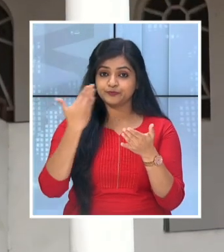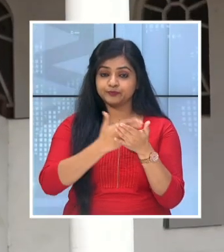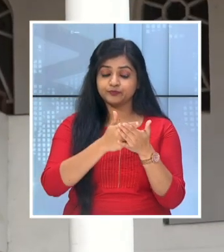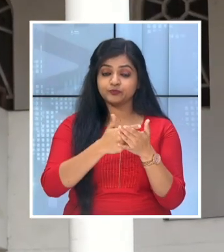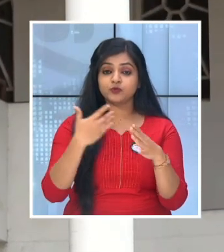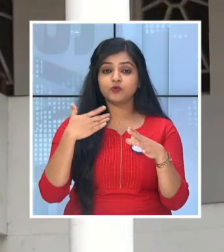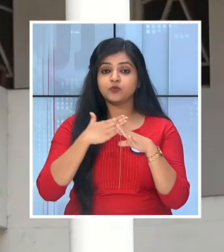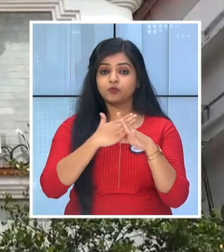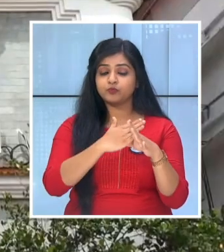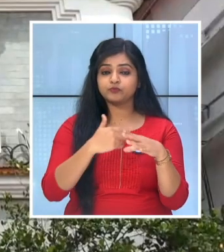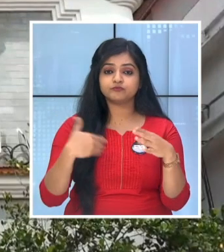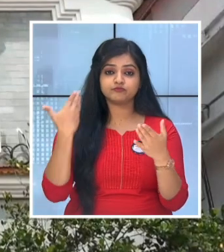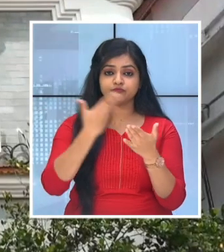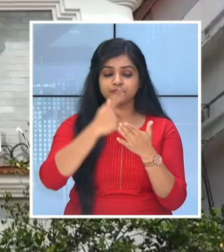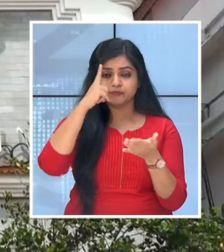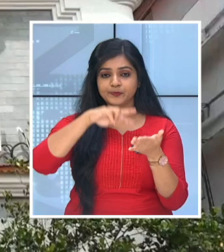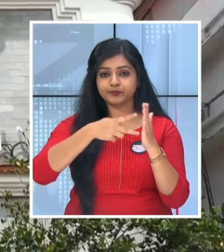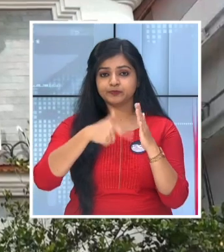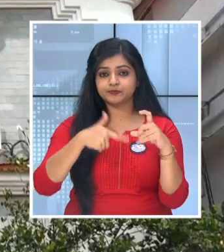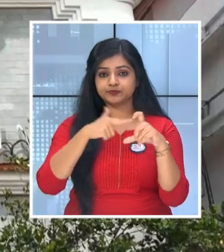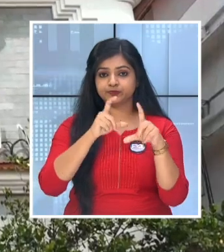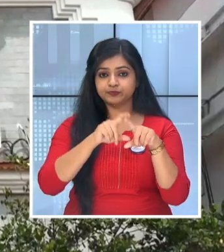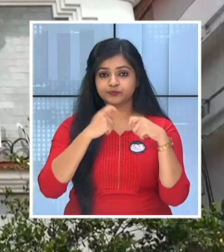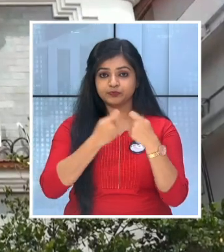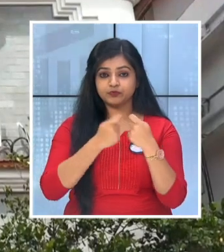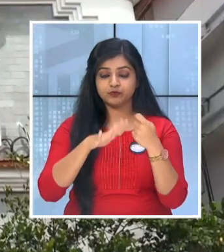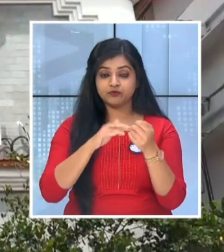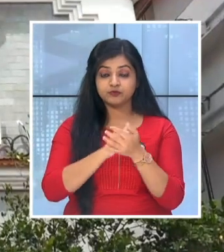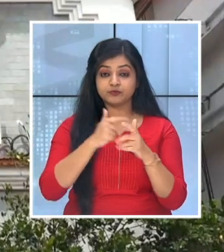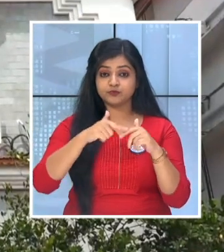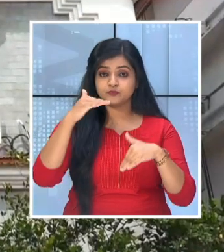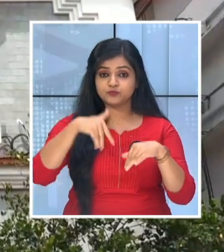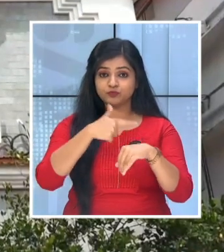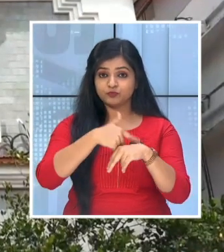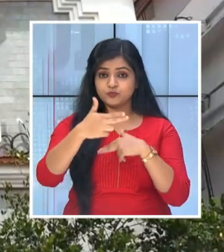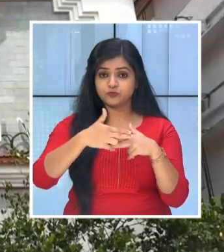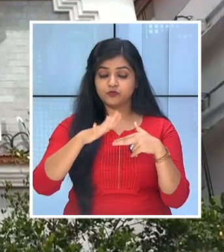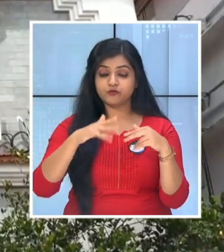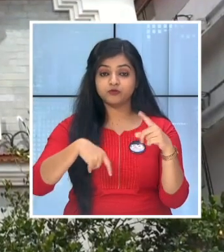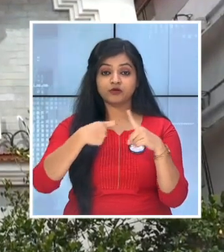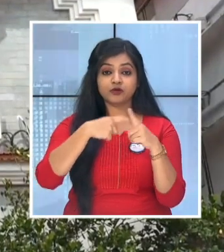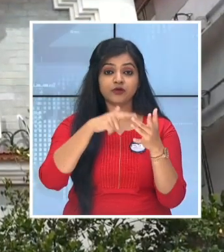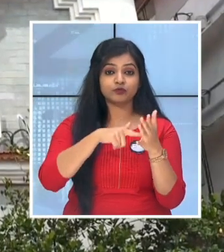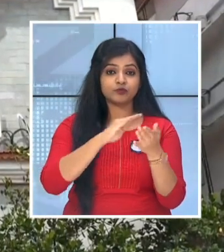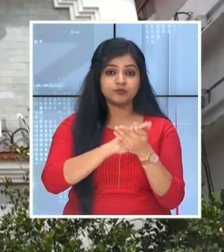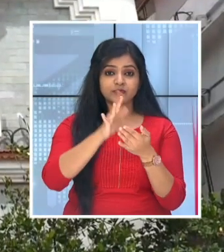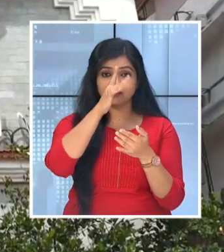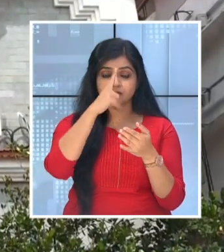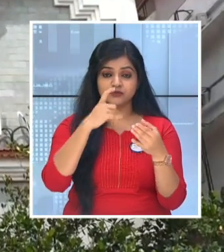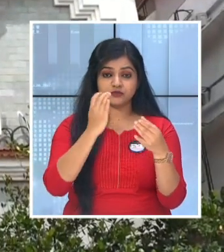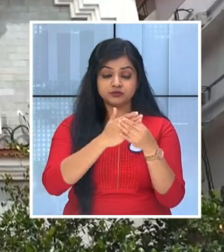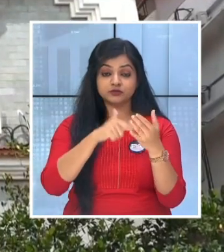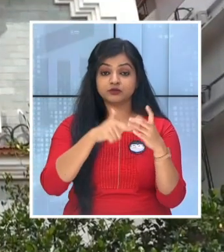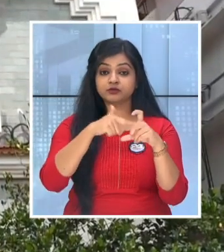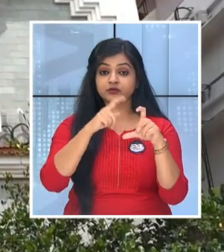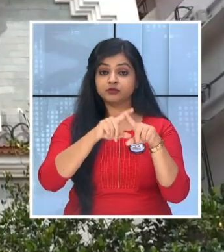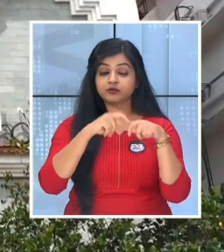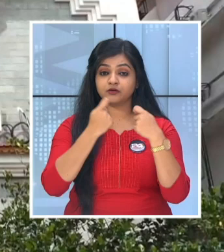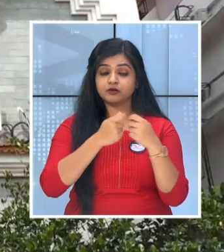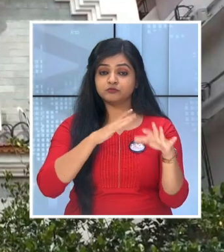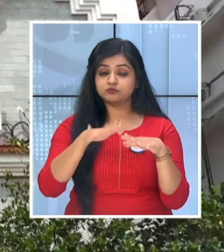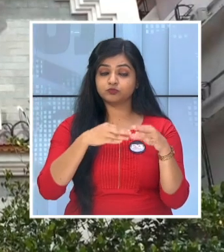സത്യവാങ്മൂലം സമർപ്പിക്കാനാണ് ഇഡിയുടെ തീരുമാനം. ഈ തെരഞ്ഞെടുപ്പ് കൂടി അടുത്തിരിക്കെ കരുവന്നൂർ വിഷയത്തിൽ ഇഡി നടപടികൾ ശക്തമാക്കുന്നു എന്ന വാർത്തകൾ